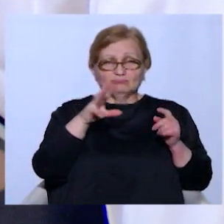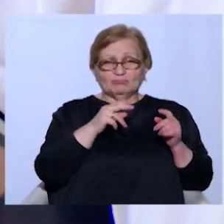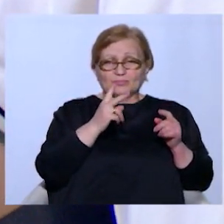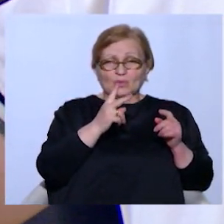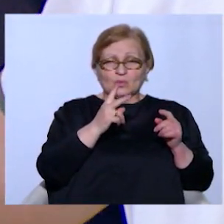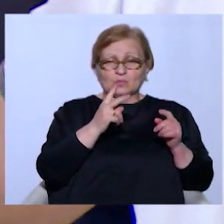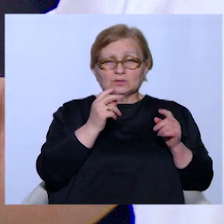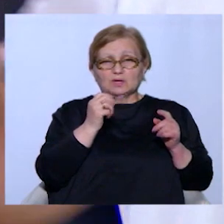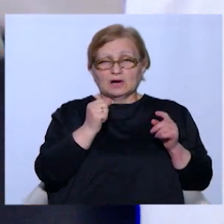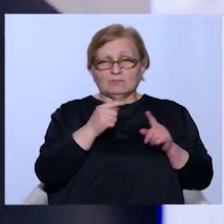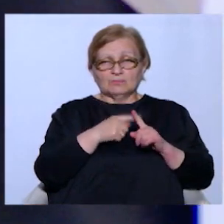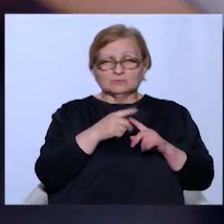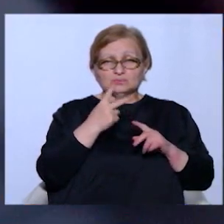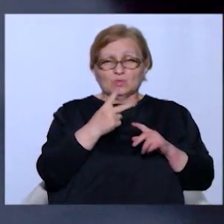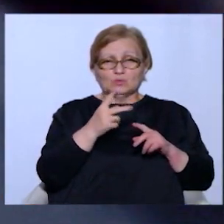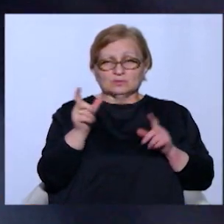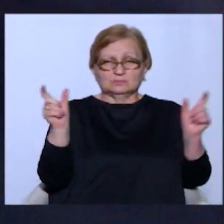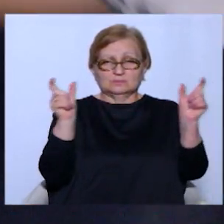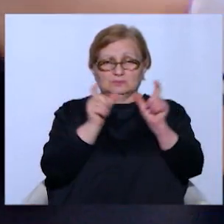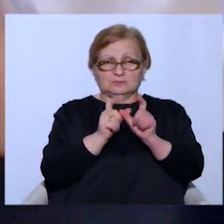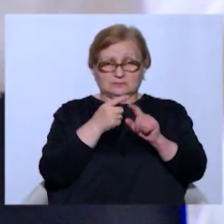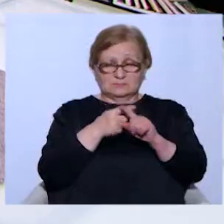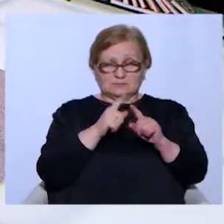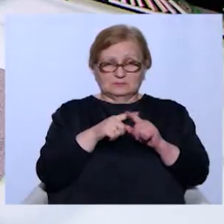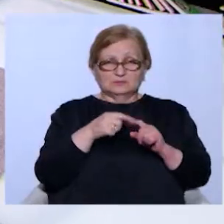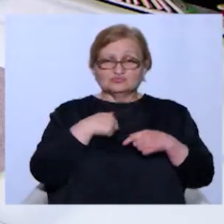2a + 2a, სადაც შეიძლება რომ ესე იგი ჩვენთვის